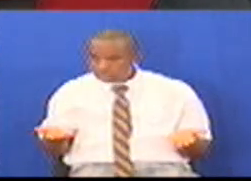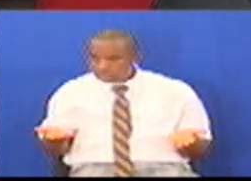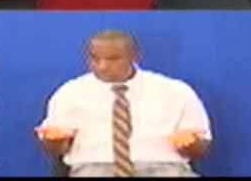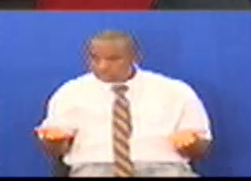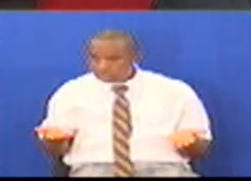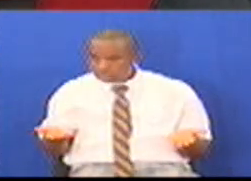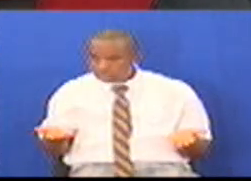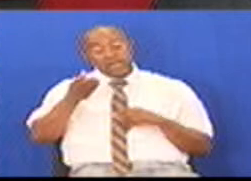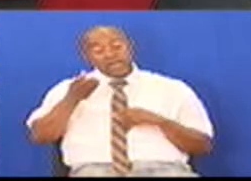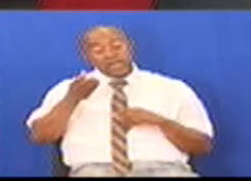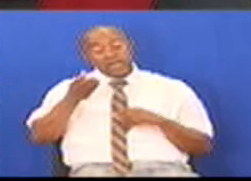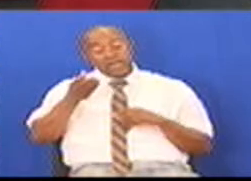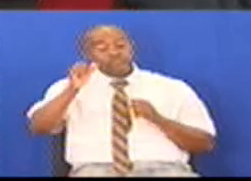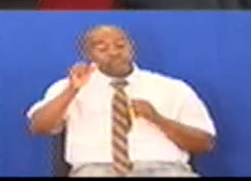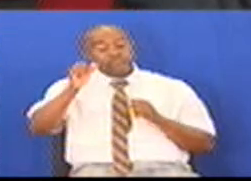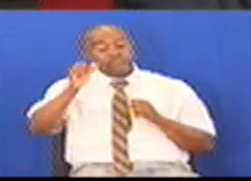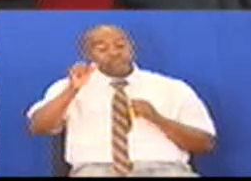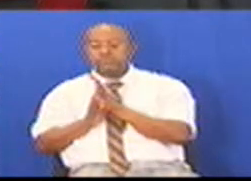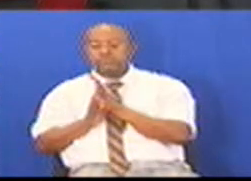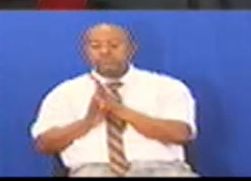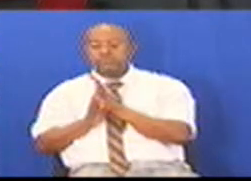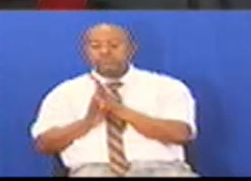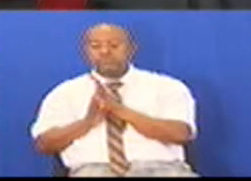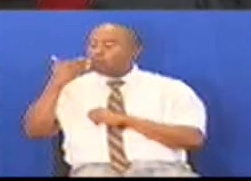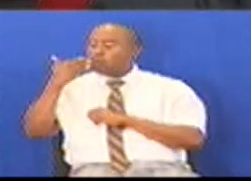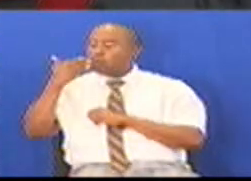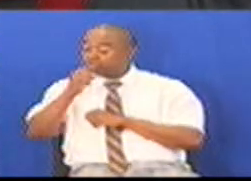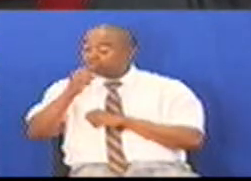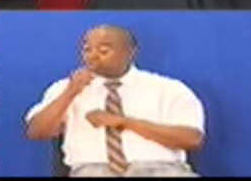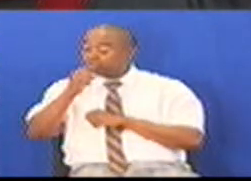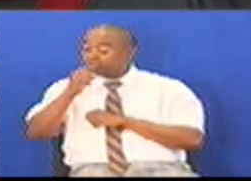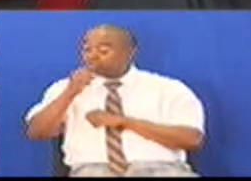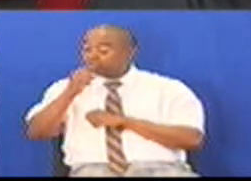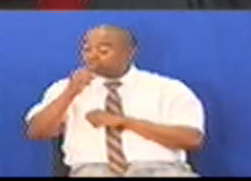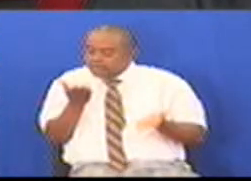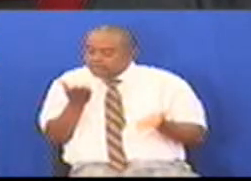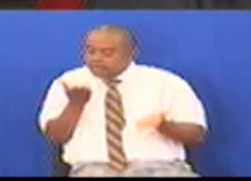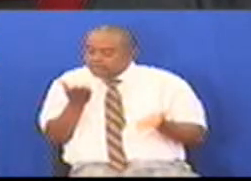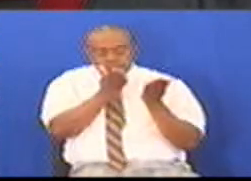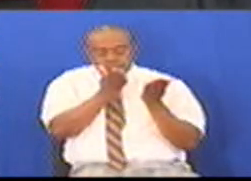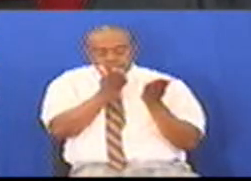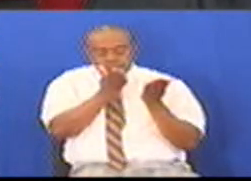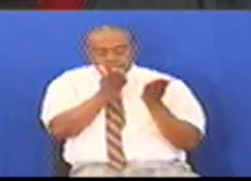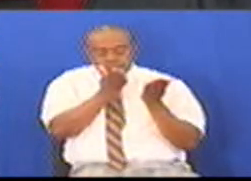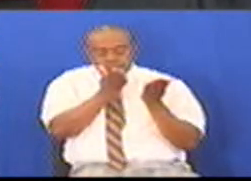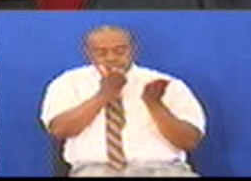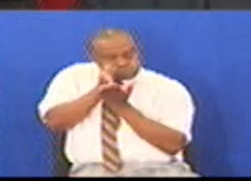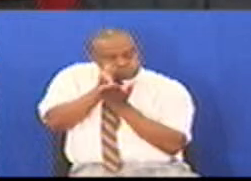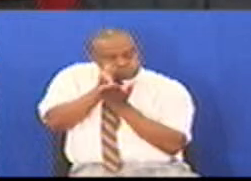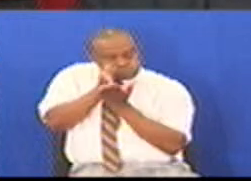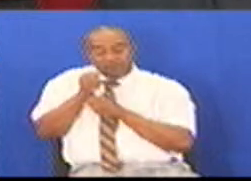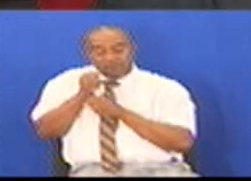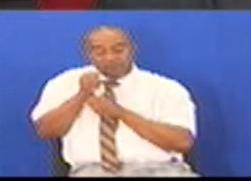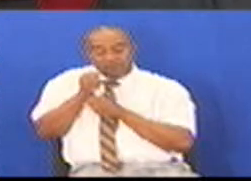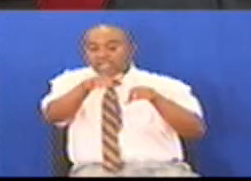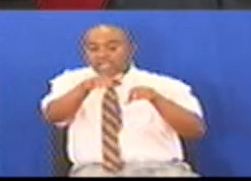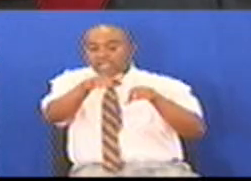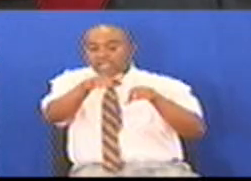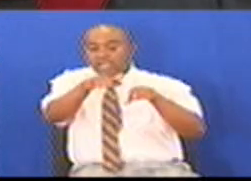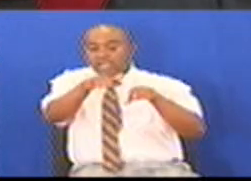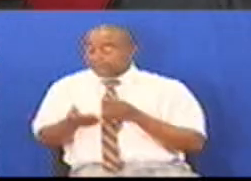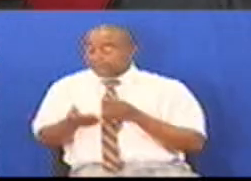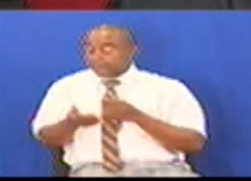ya COVID-19, kuna haja ya kufanya tathmini na mapitio ya mafungu ya bajeti tuliyoyapitisha, internal